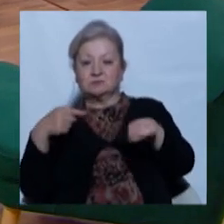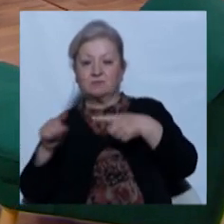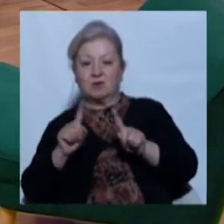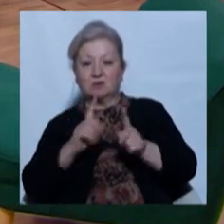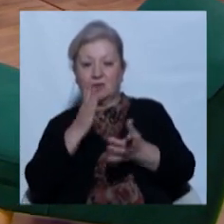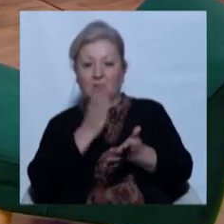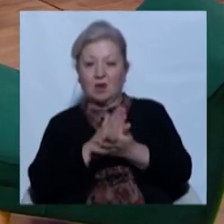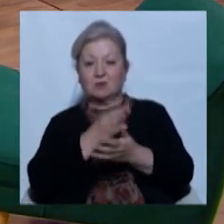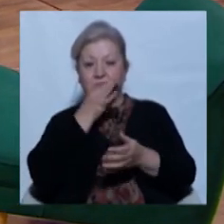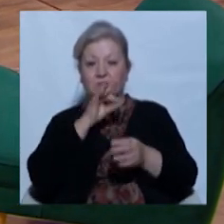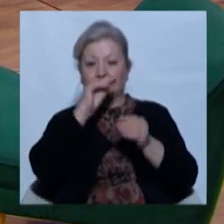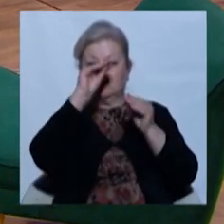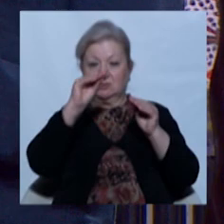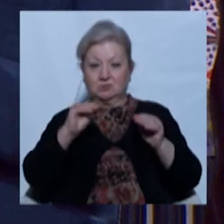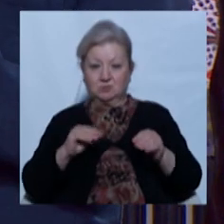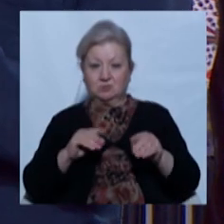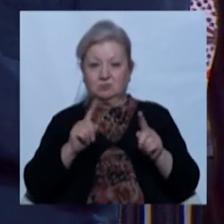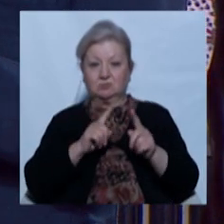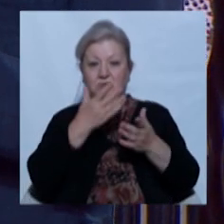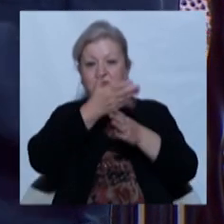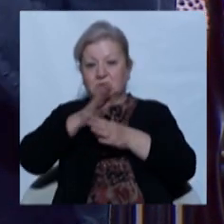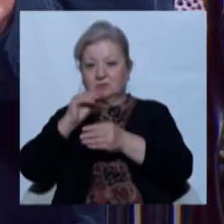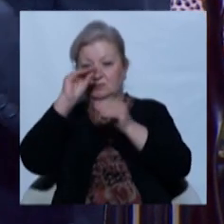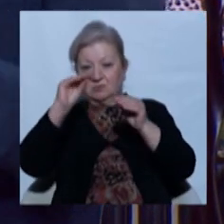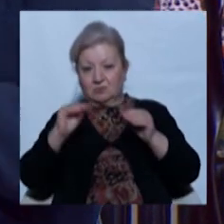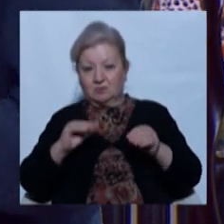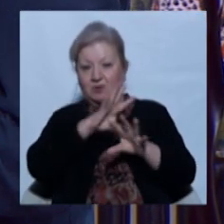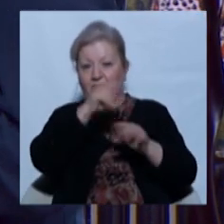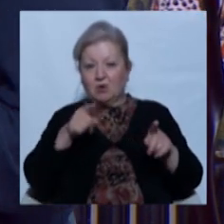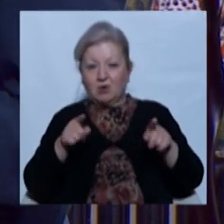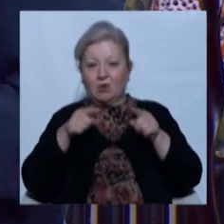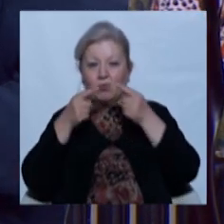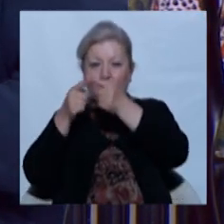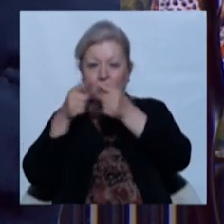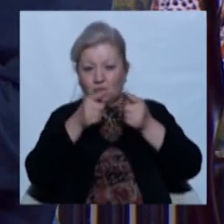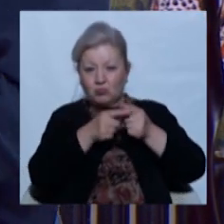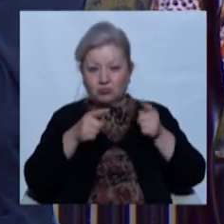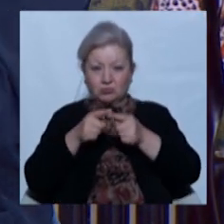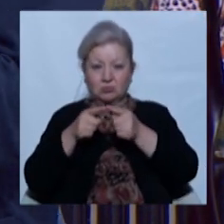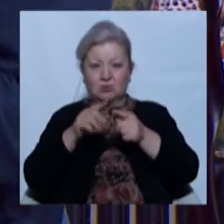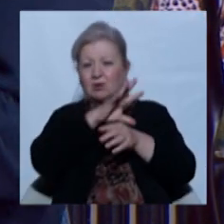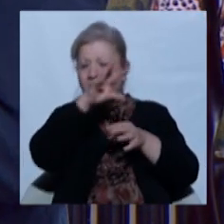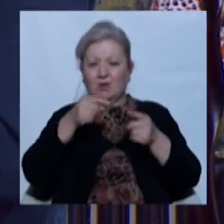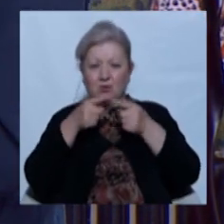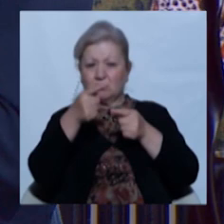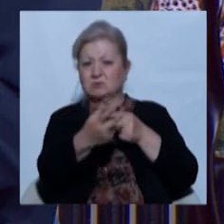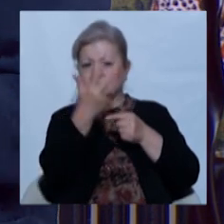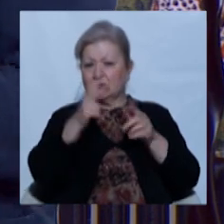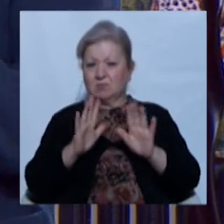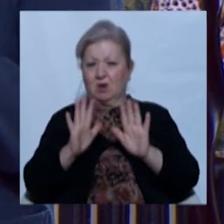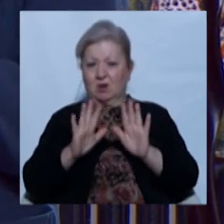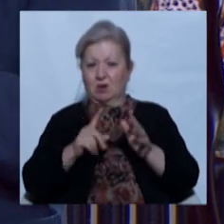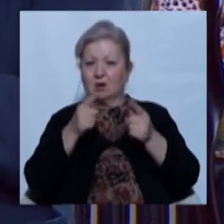ცხრილის გარდა, რომ რა ხდება საერთო, თქვა, ყველა კუთხეში, თქვენ მარტო ამ სამ კუთხეზე არა, ყველა კუთხეზე, რომელიც